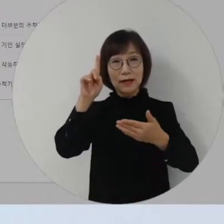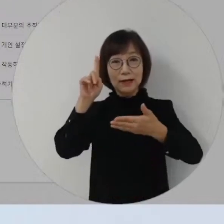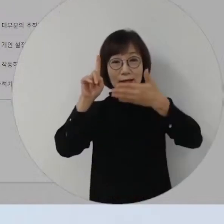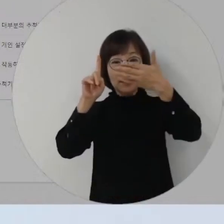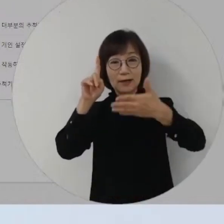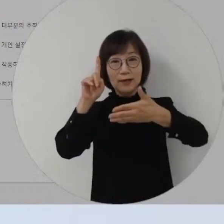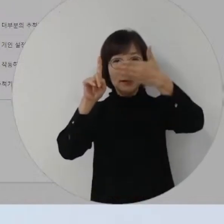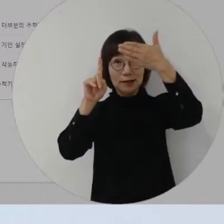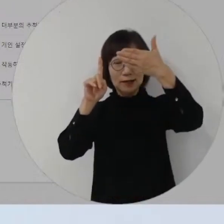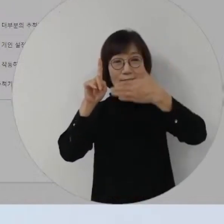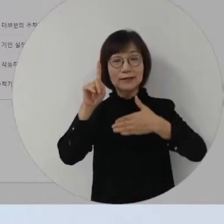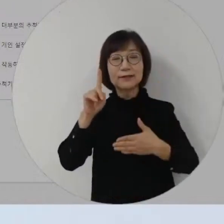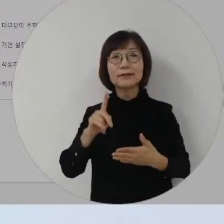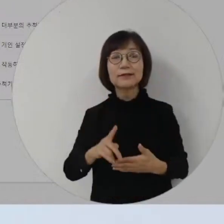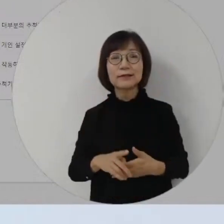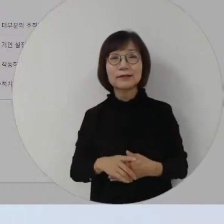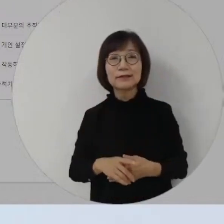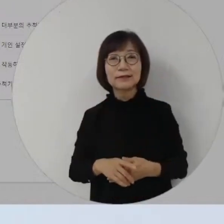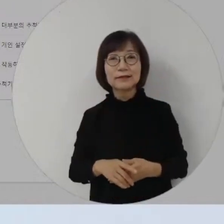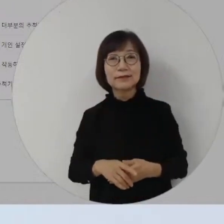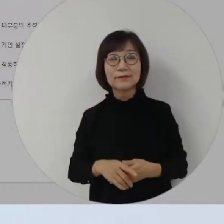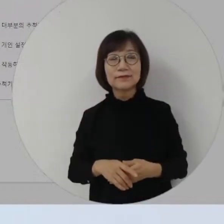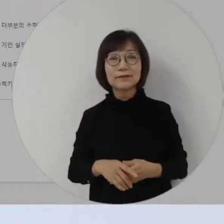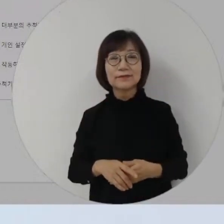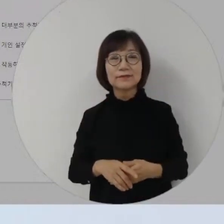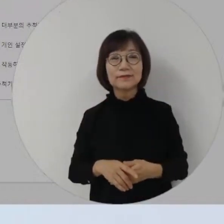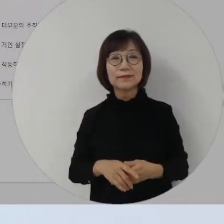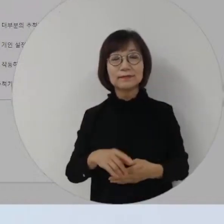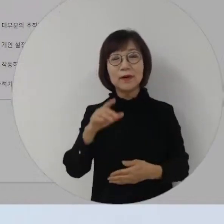이렇게 다 체크를 해주신 다음에